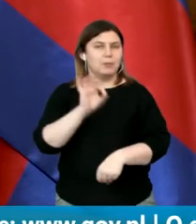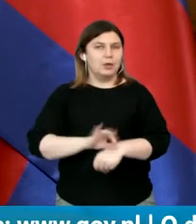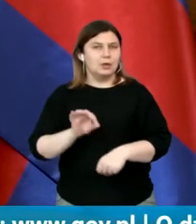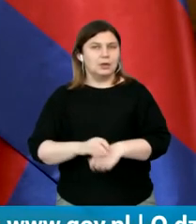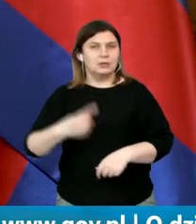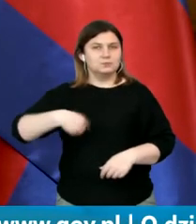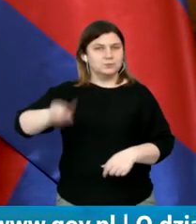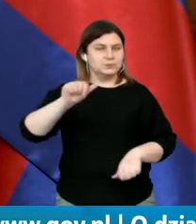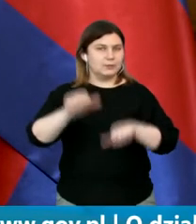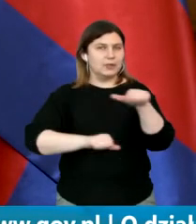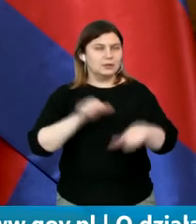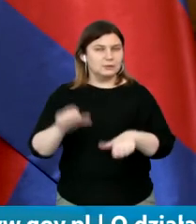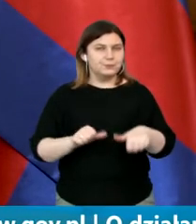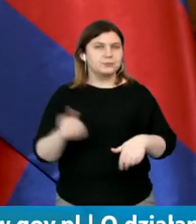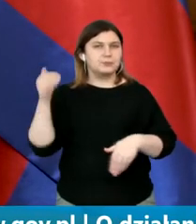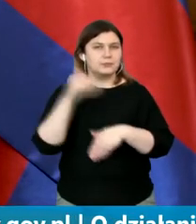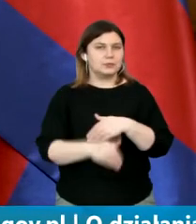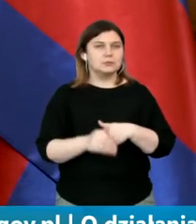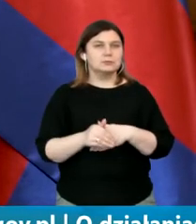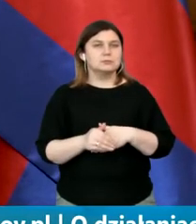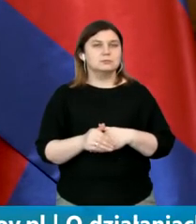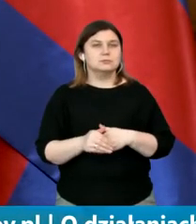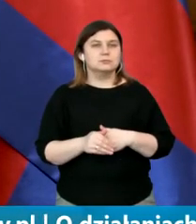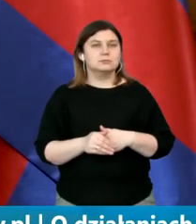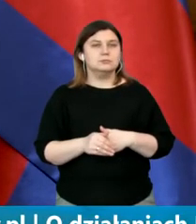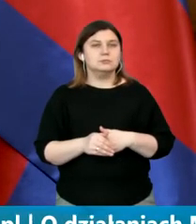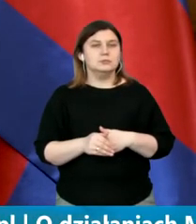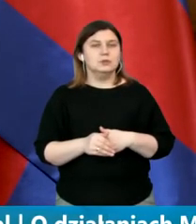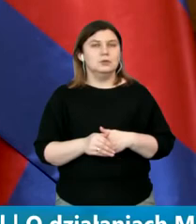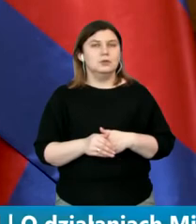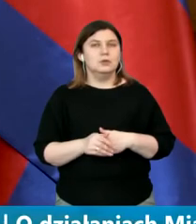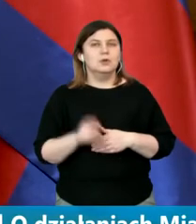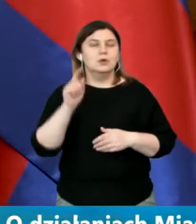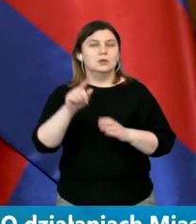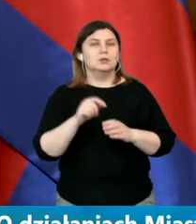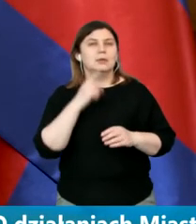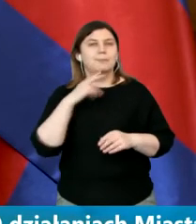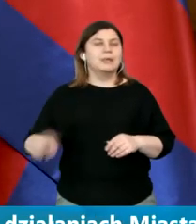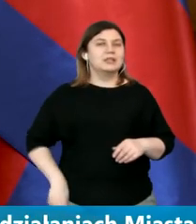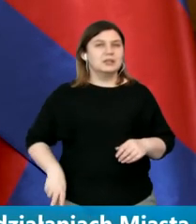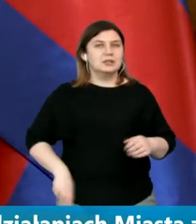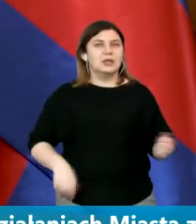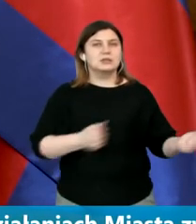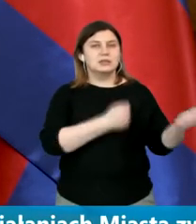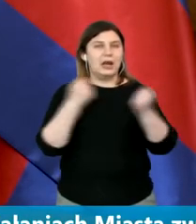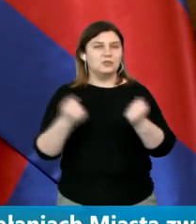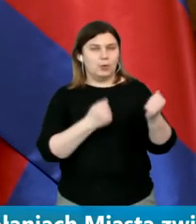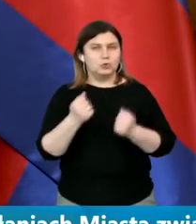najbliższe lata. Przypomnę, że ostatnio minister transportu deklarował